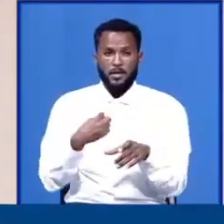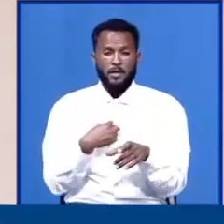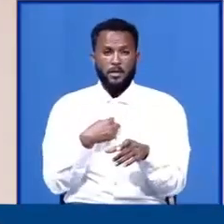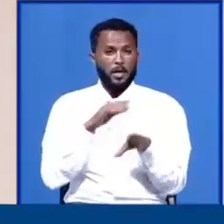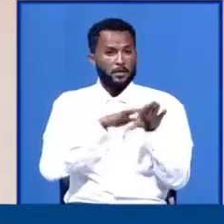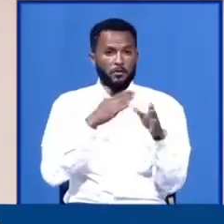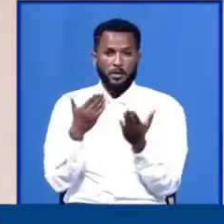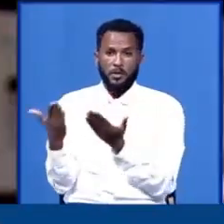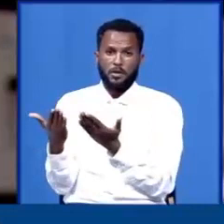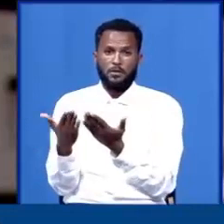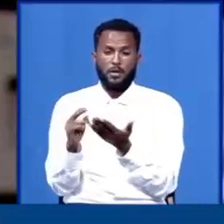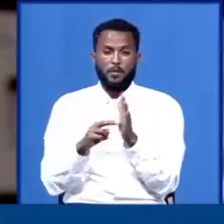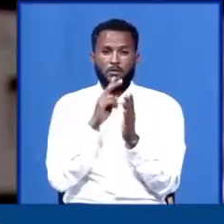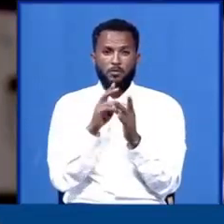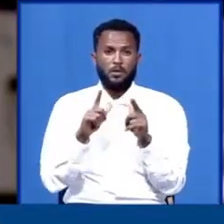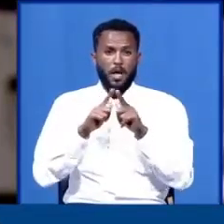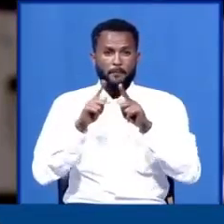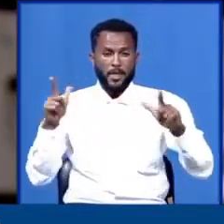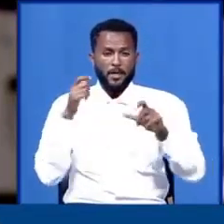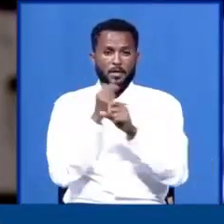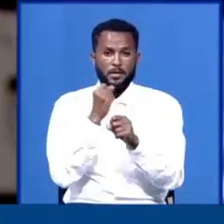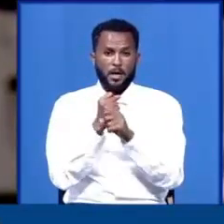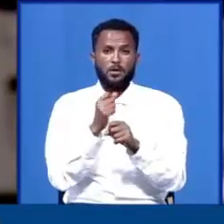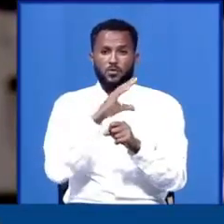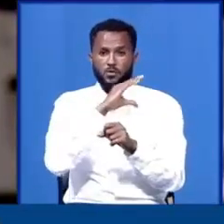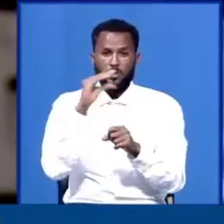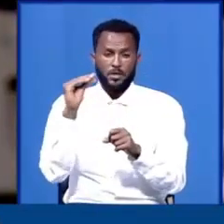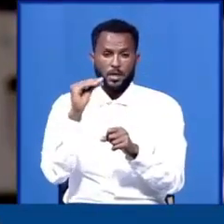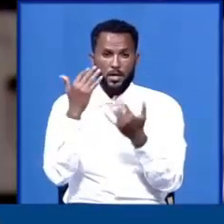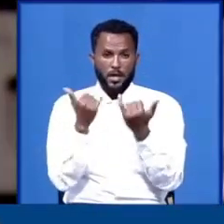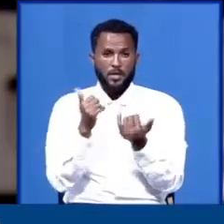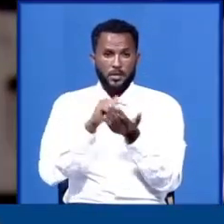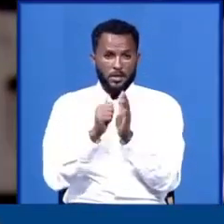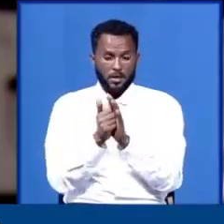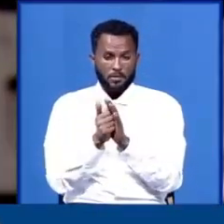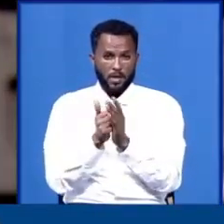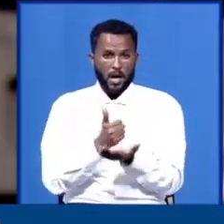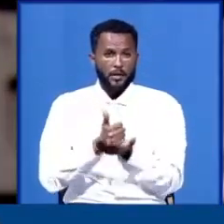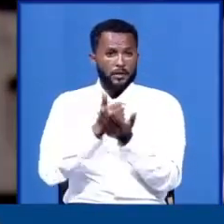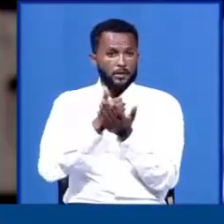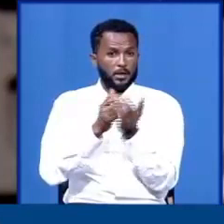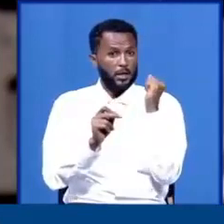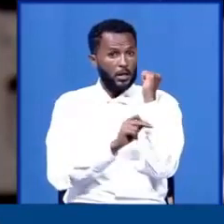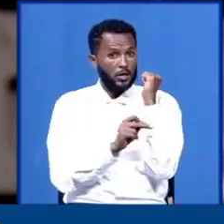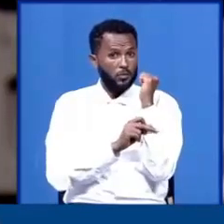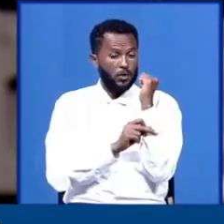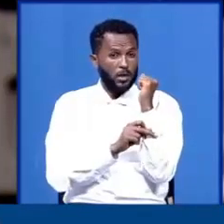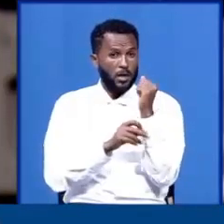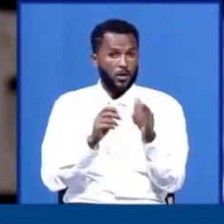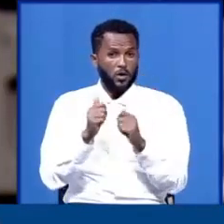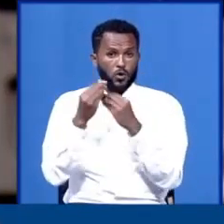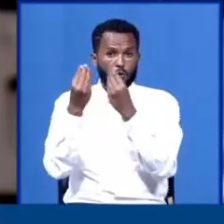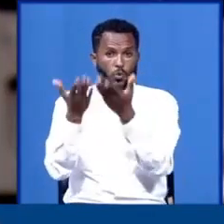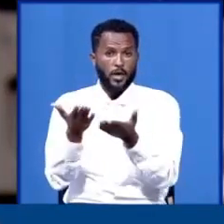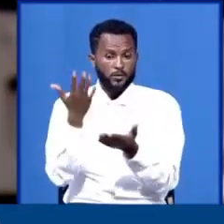ያው ፃውዕትና ነቕርብና ማለት እዩ። ኣብ ቤት ስራሕቲ ይስራሕ ኣሎ እዩ እና ሕዝለ እቲ ሓገዝ ካብ ዲያስፖራ ንህውና ንወር